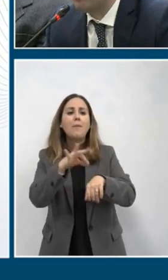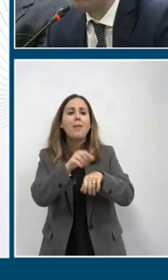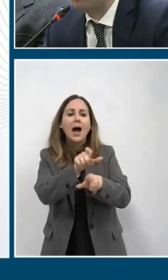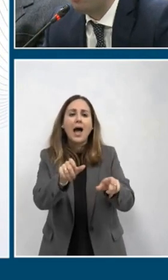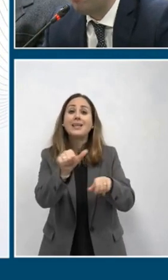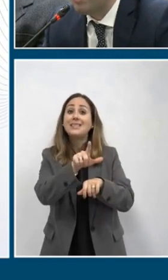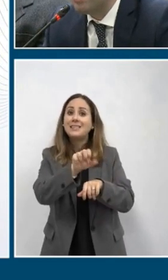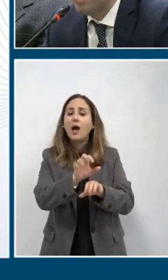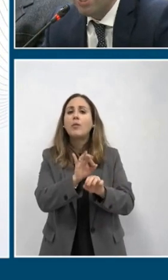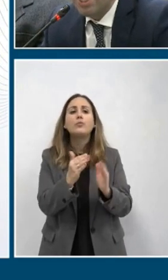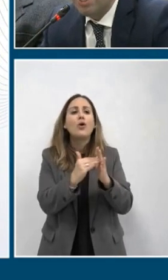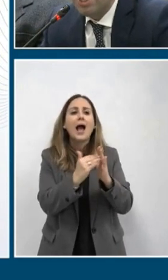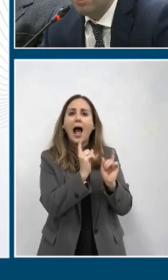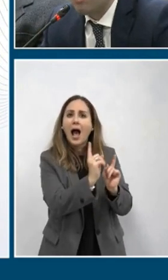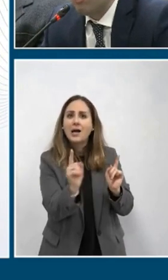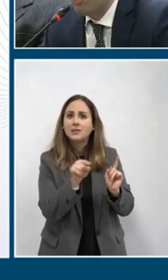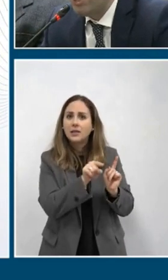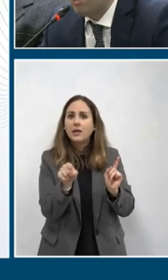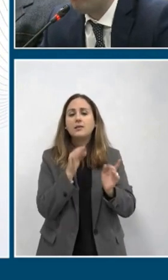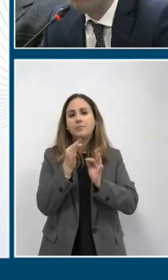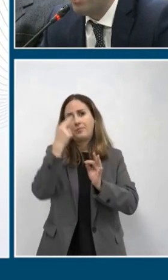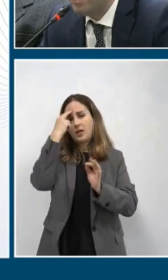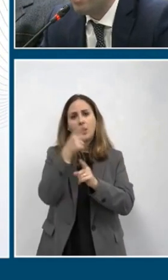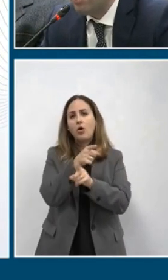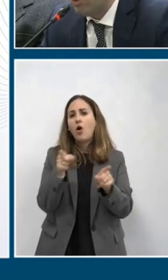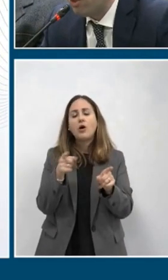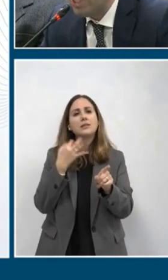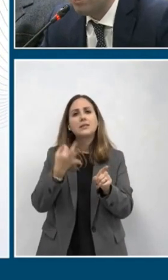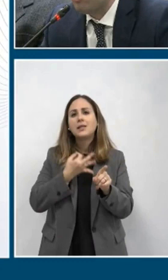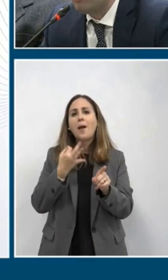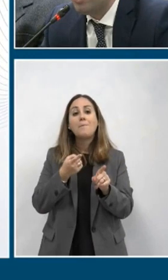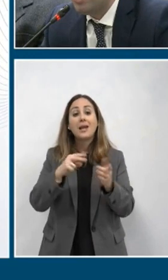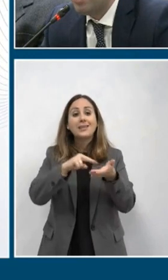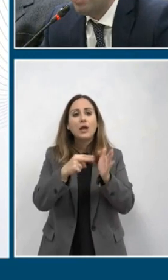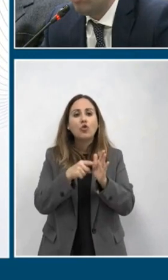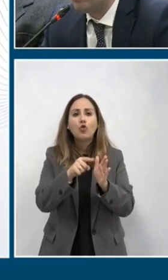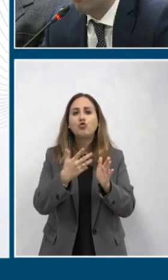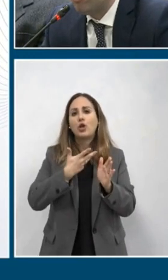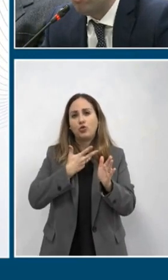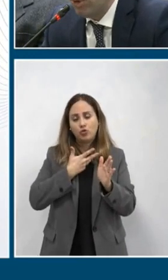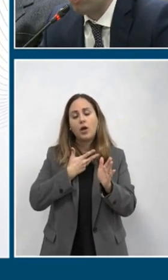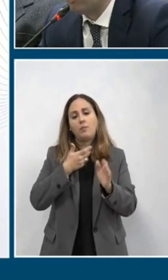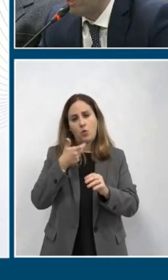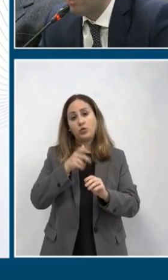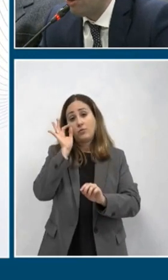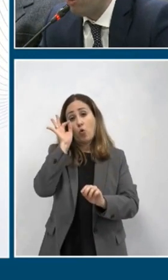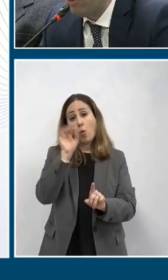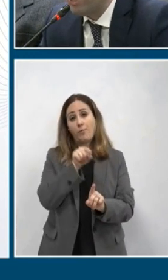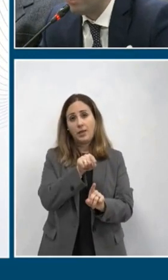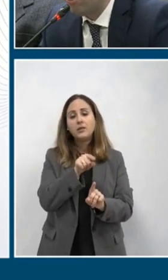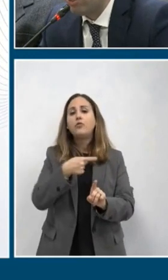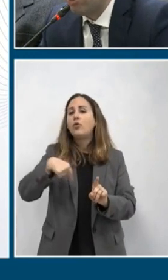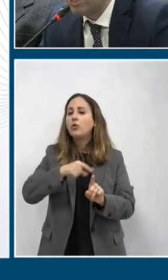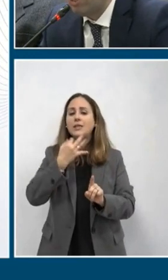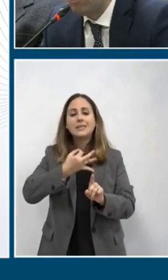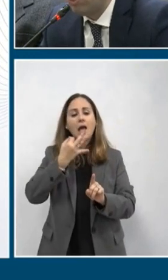quindi Ricordiamoci sempre che la tecnologia ha un fine in questo caso e Noi stiamo molto concentrati